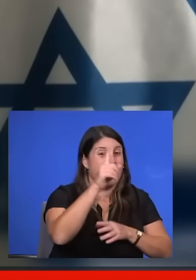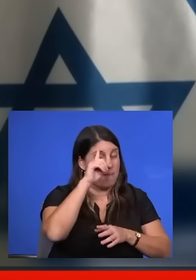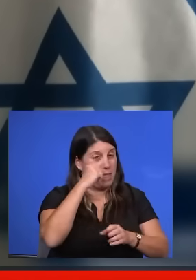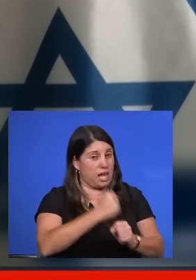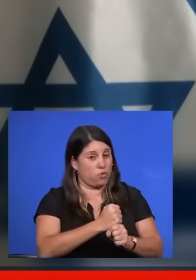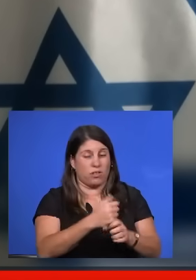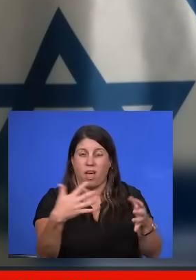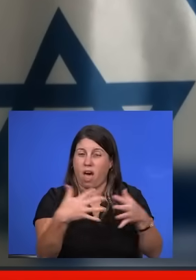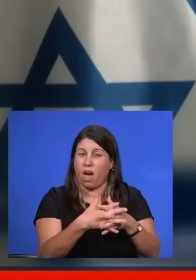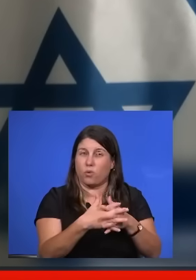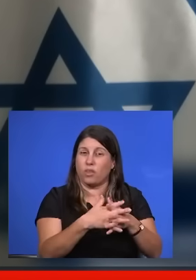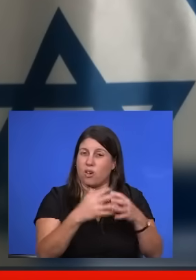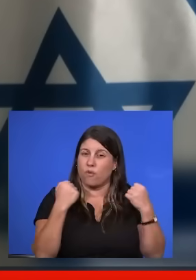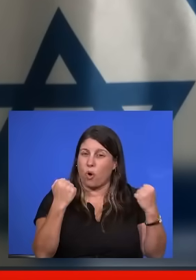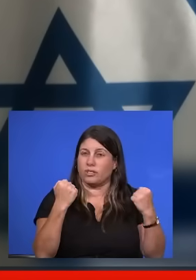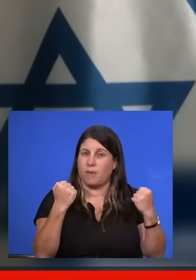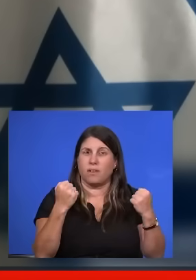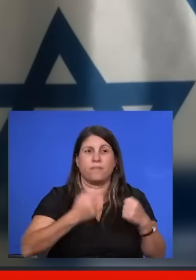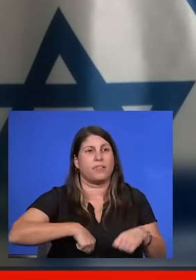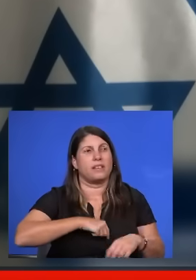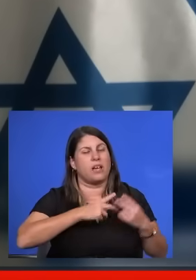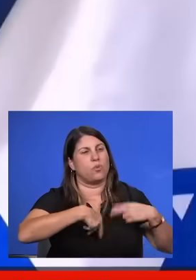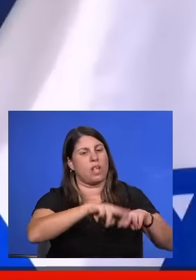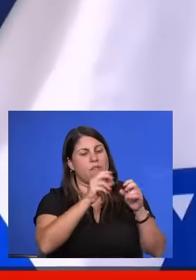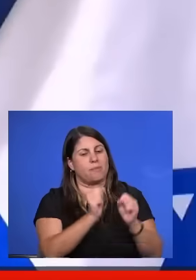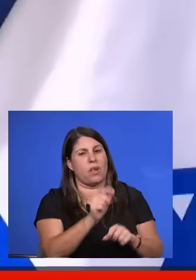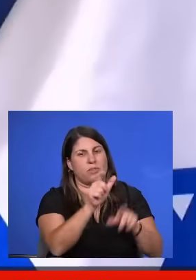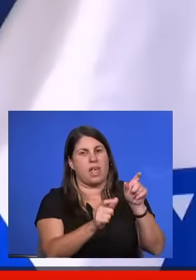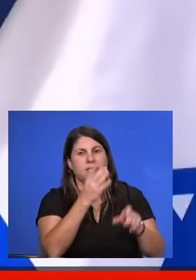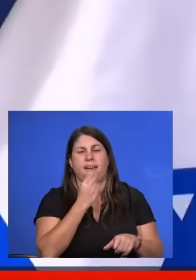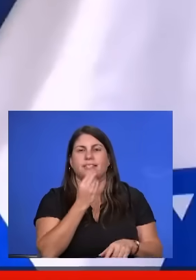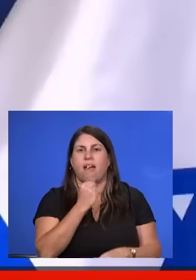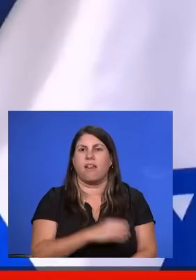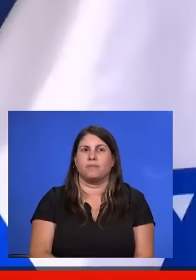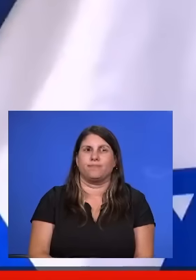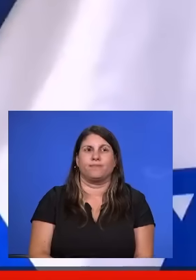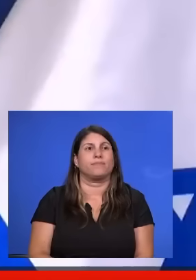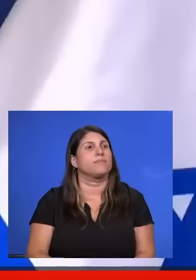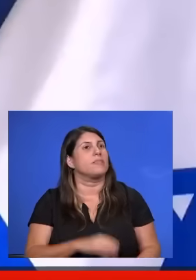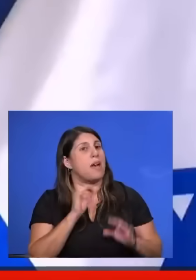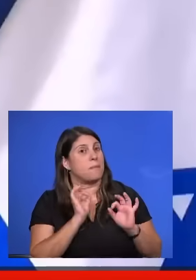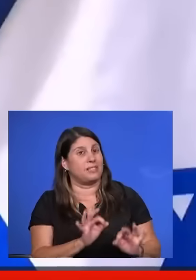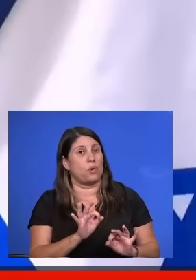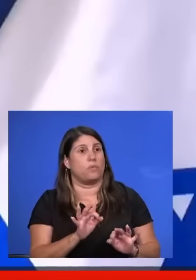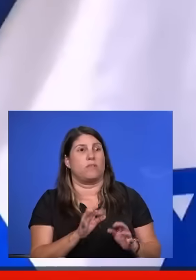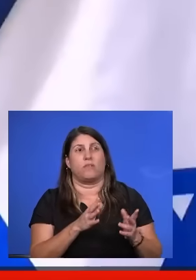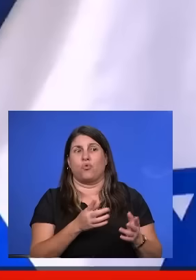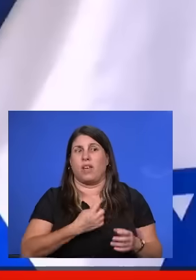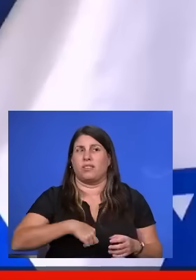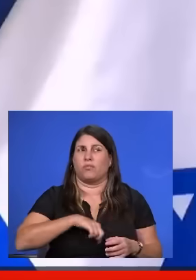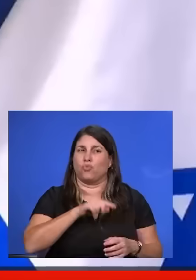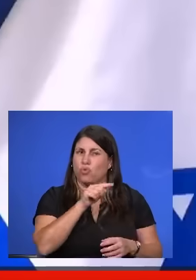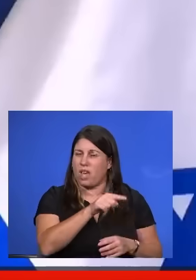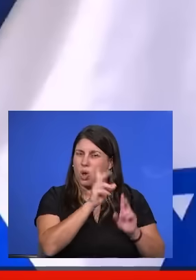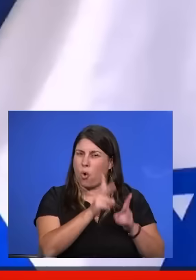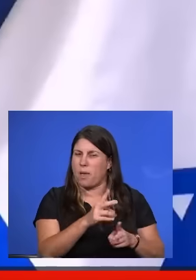ובעוצמה, נשיב את הביטחון לאזרחי ישראל. המציאות שבה עלולים להיפגע ילדים